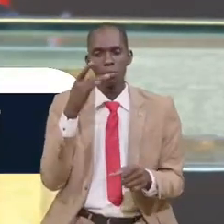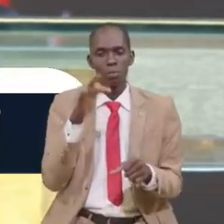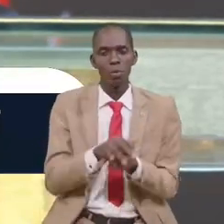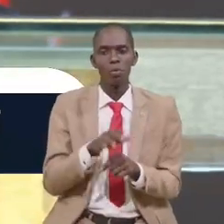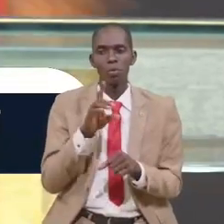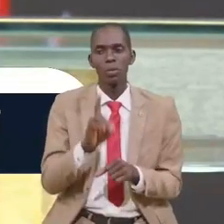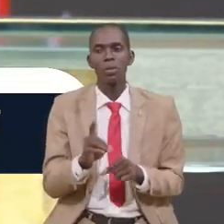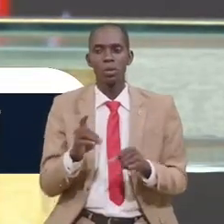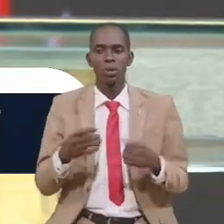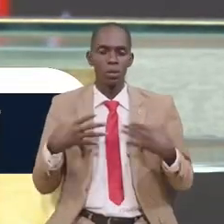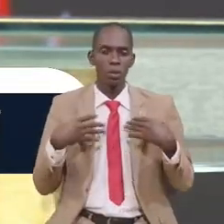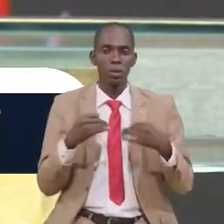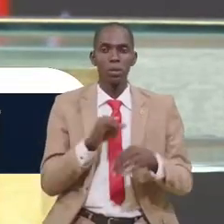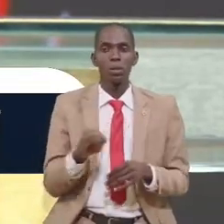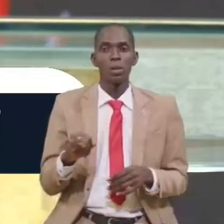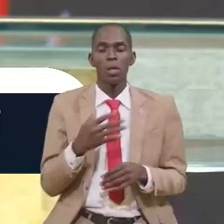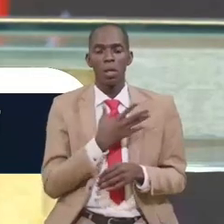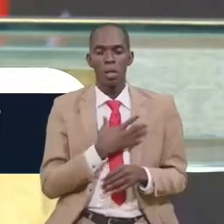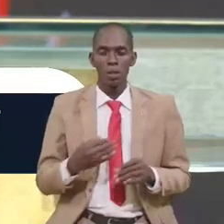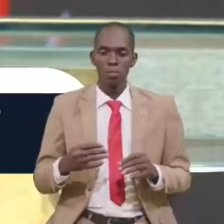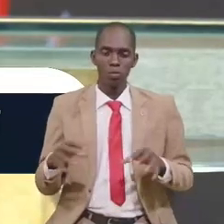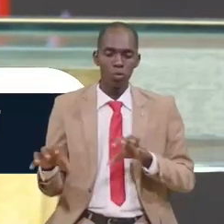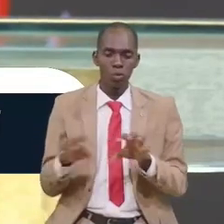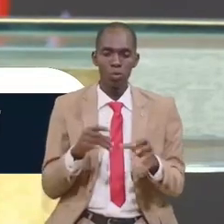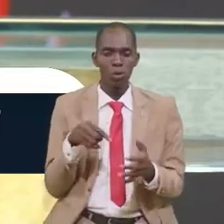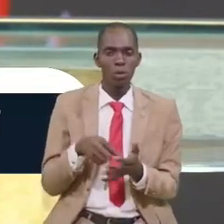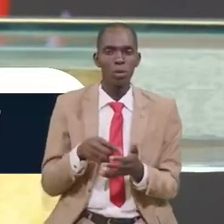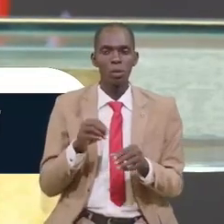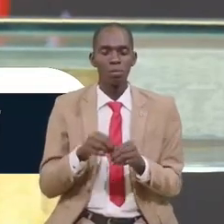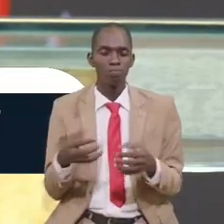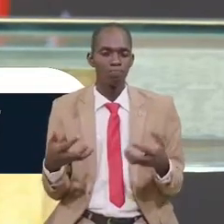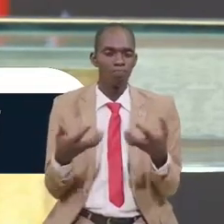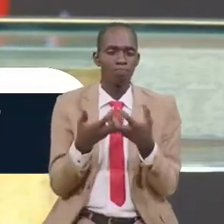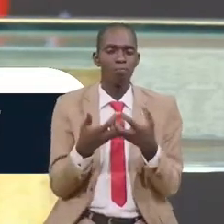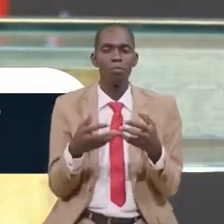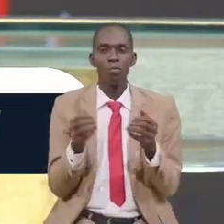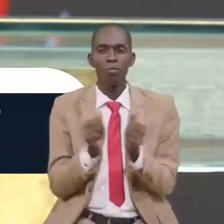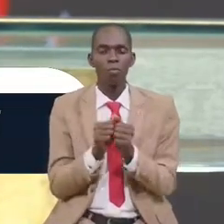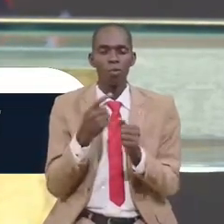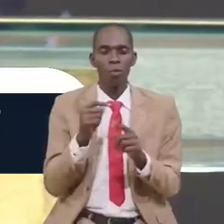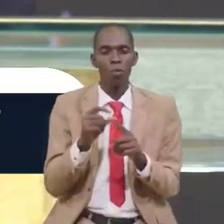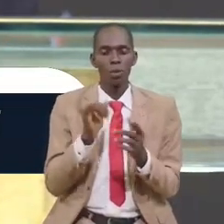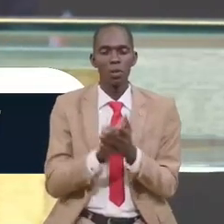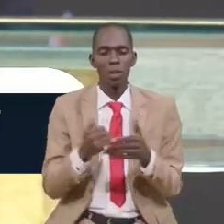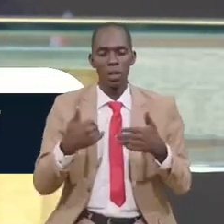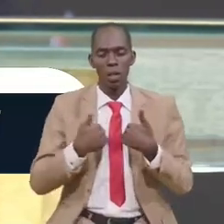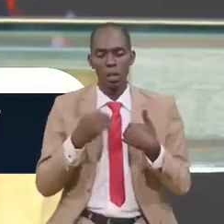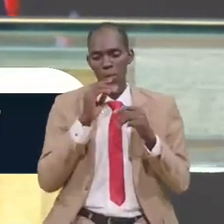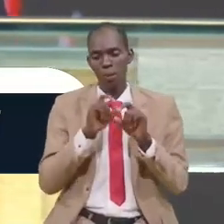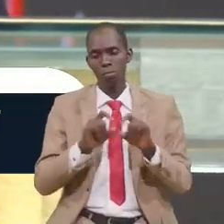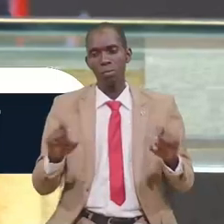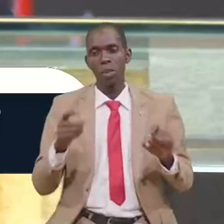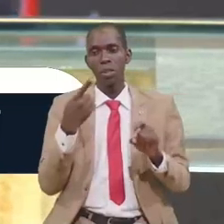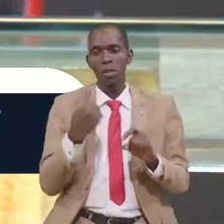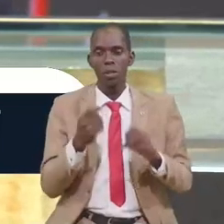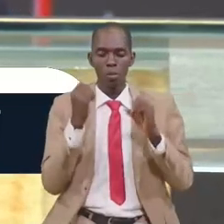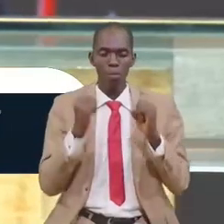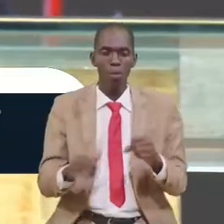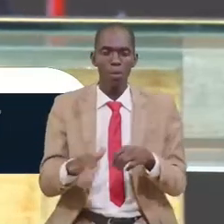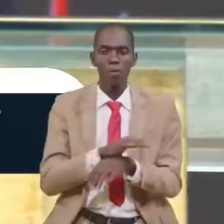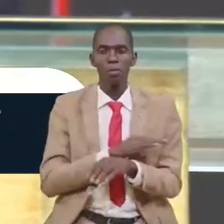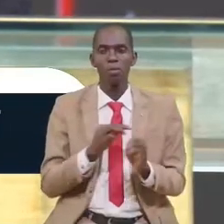manifester la puissance, oui, parallèlement à la parole qui était écrite avant son arrivée. Le ministère puissant